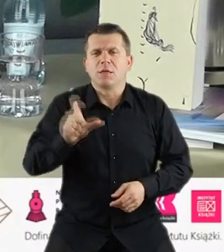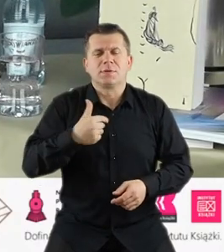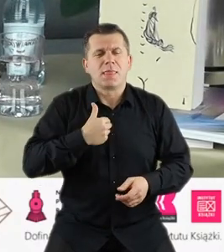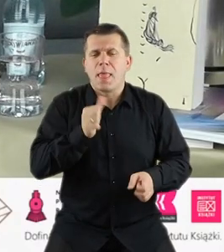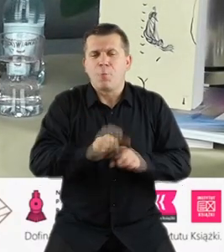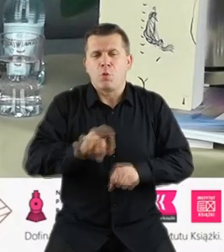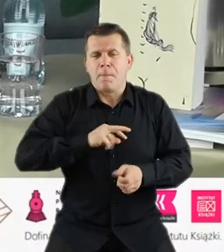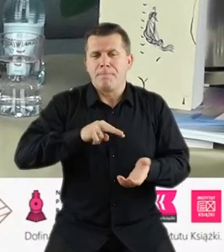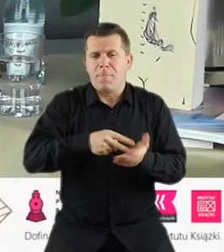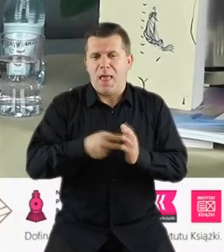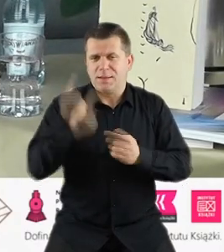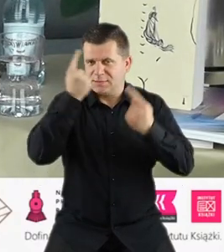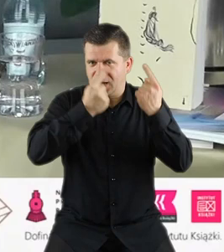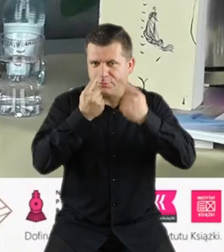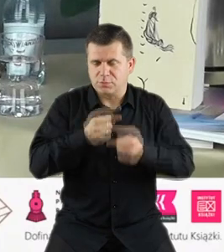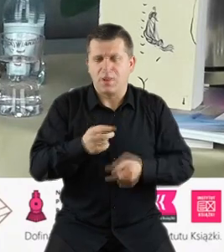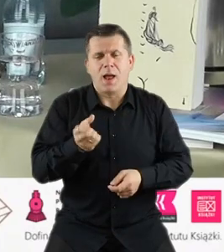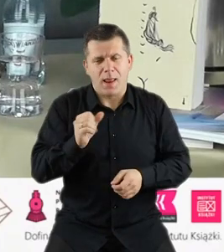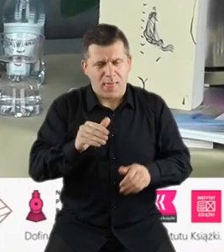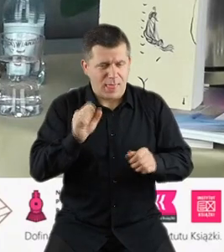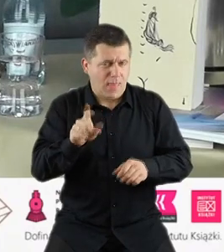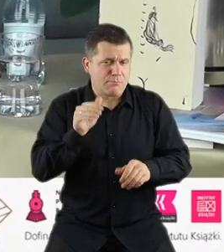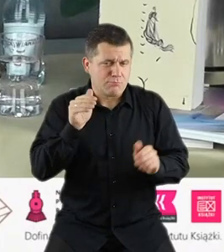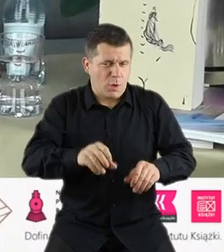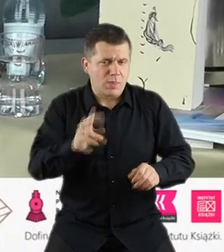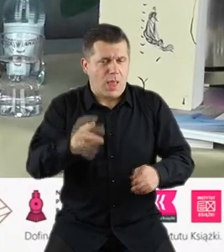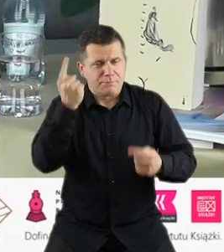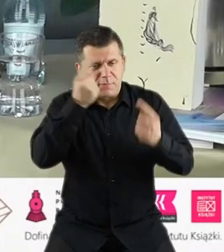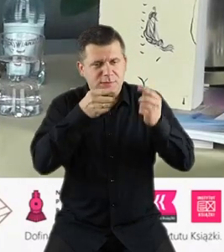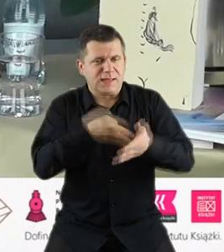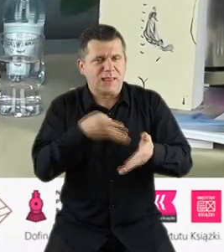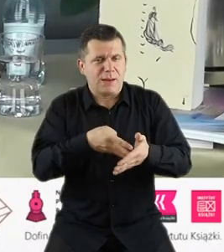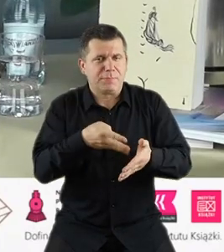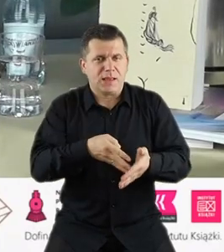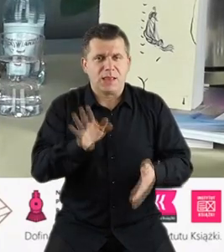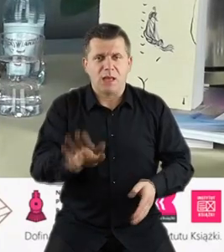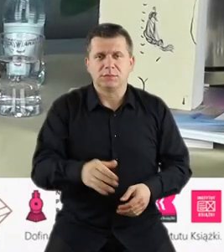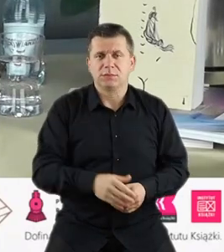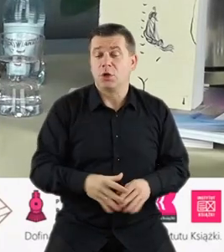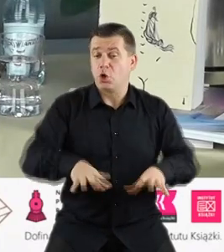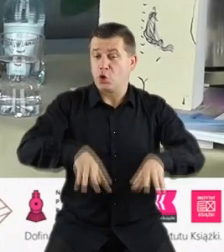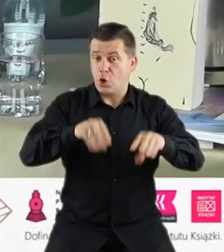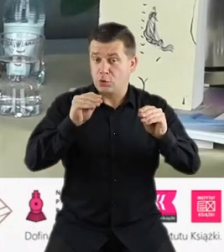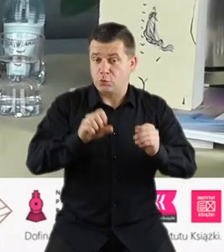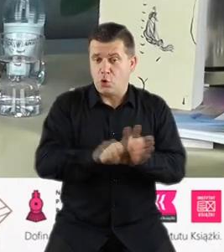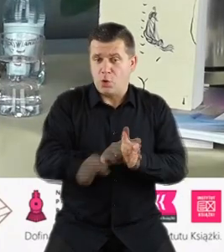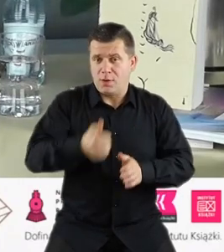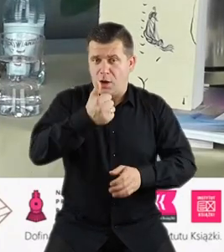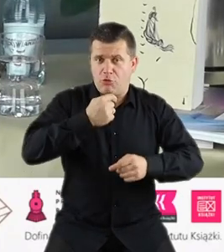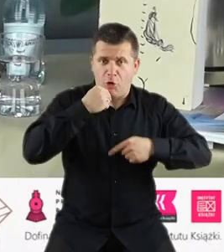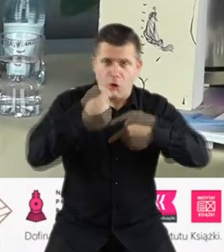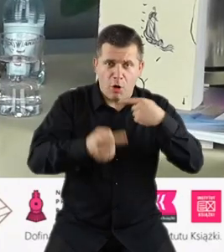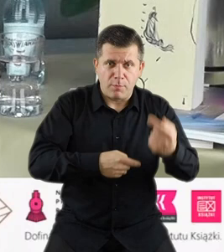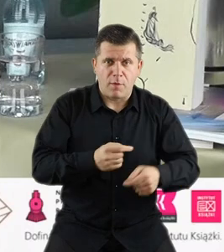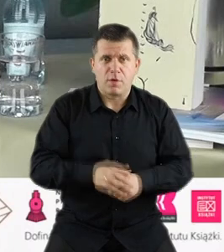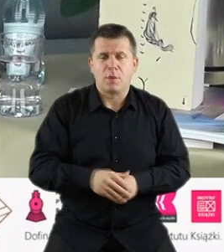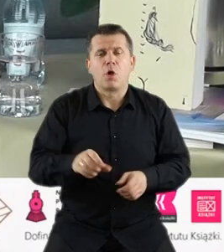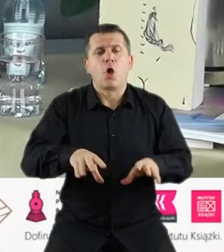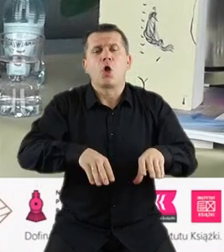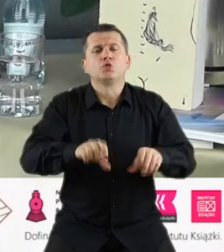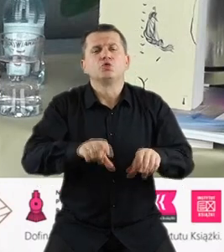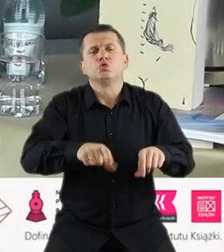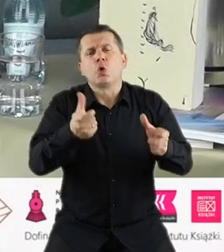to moim zamysłem, ale jest tam taki potencjał interpretacyjny. Wiem, że rozpoczęło się od jednego opowiadania, oczywiście musiało się od